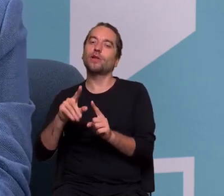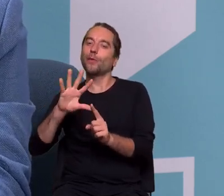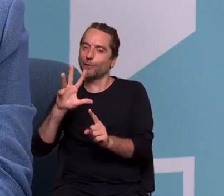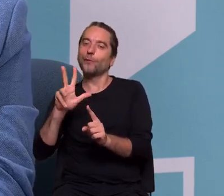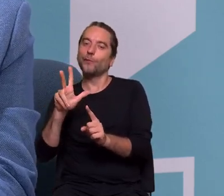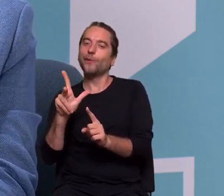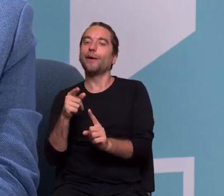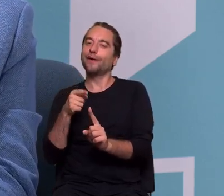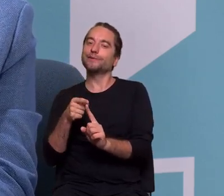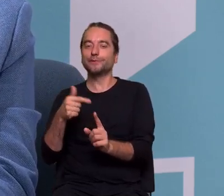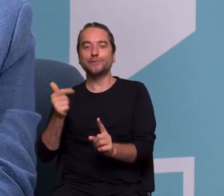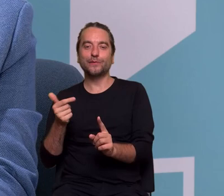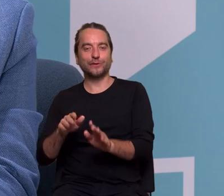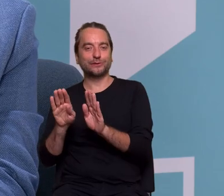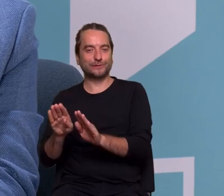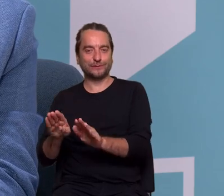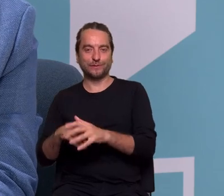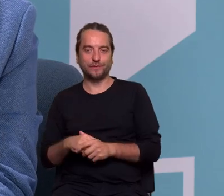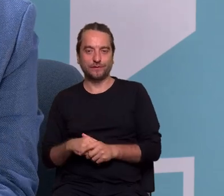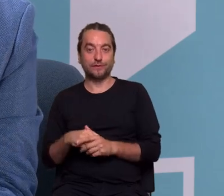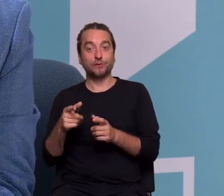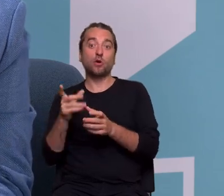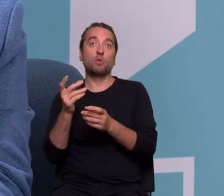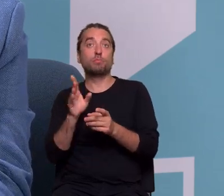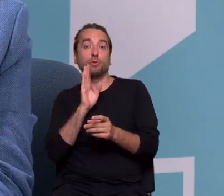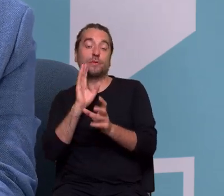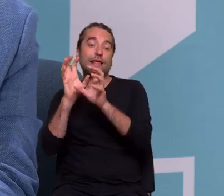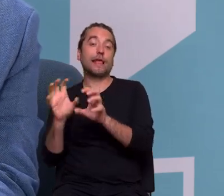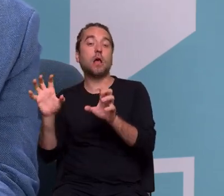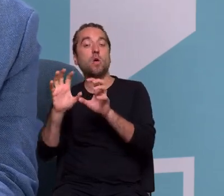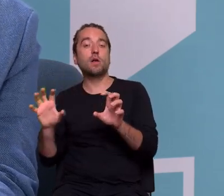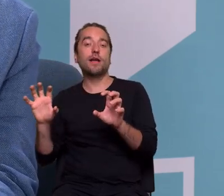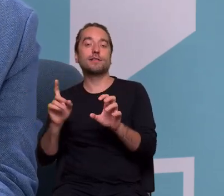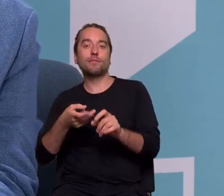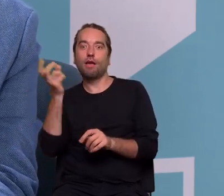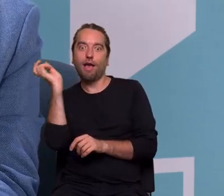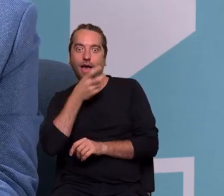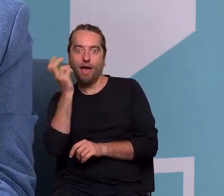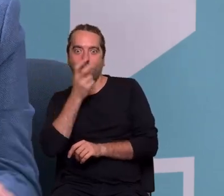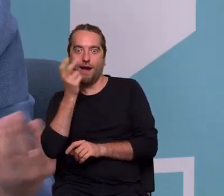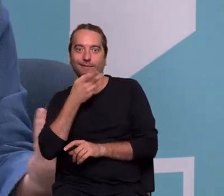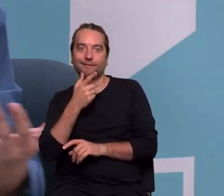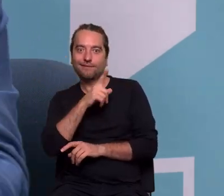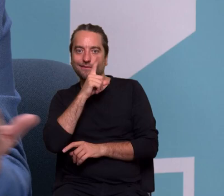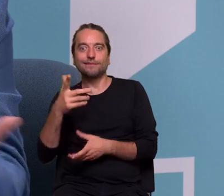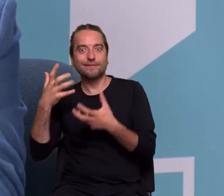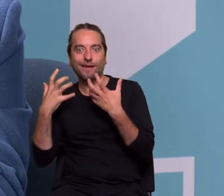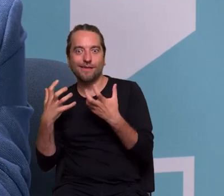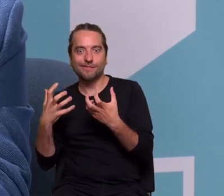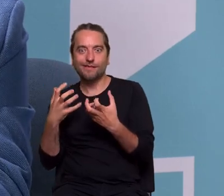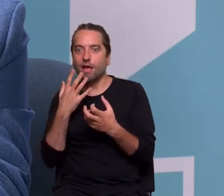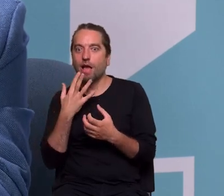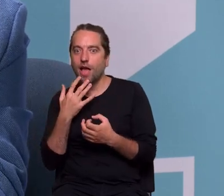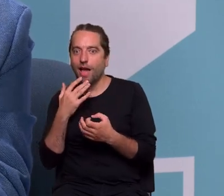być swego rodzaju dekoracją, czy swego rodzaju atrakcją którąś. To jest jakby kulturowo